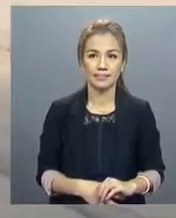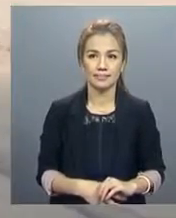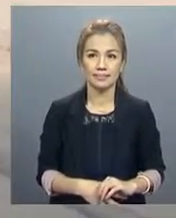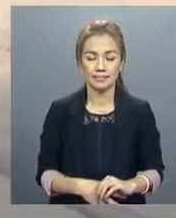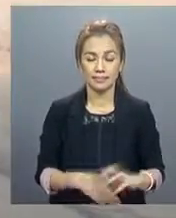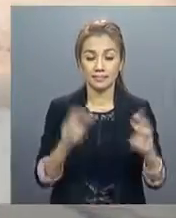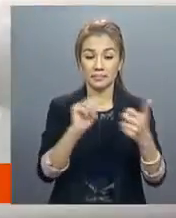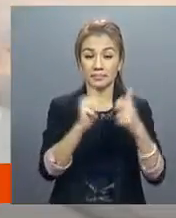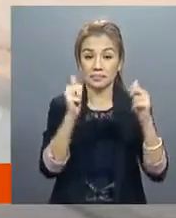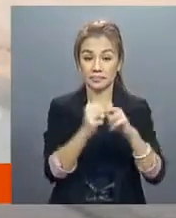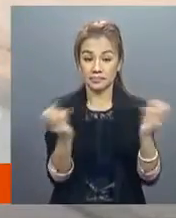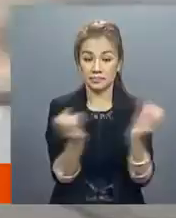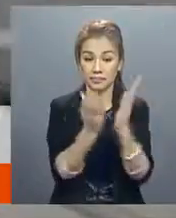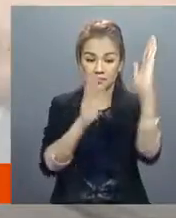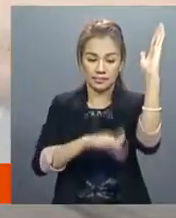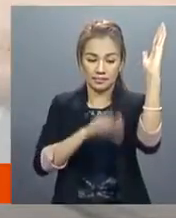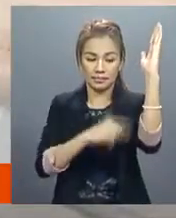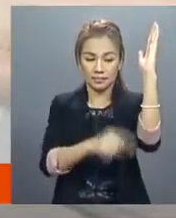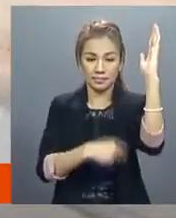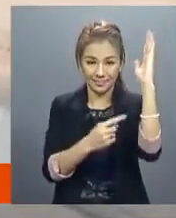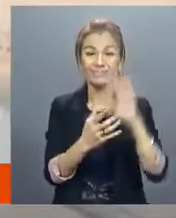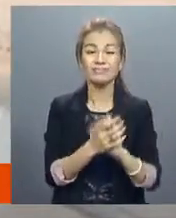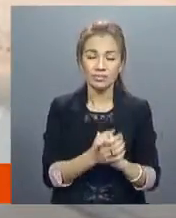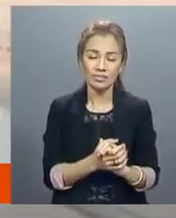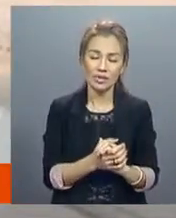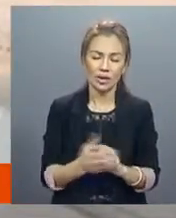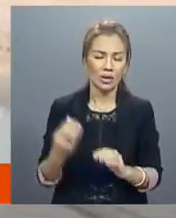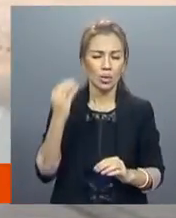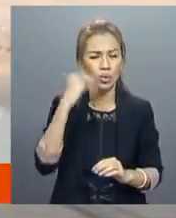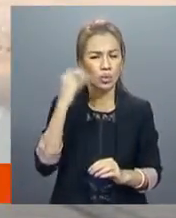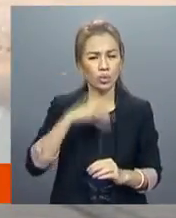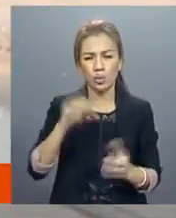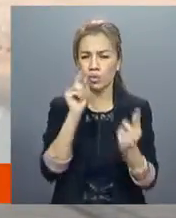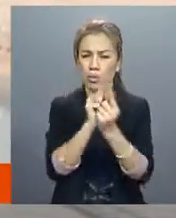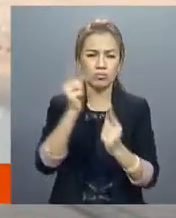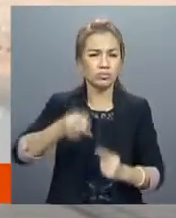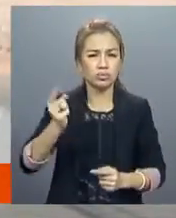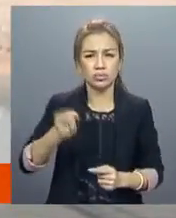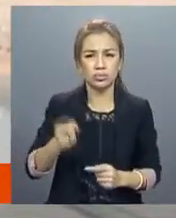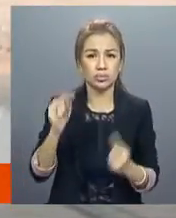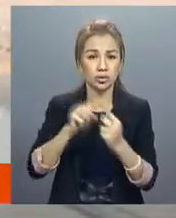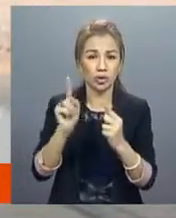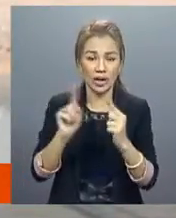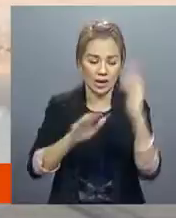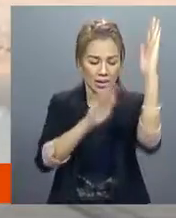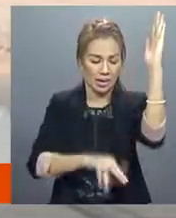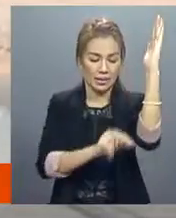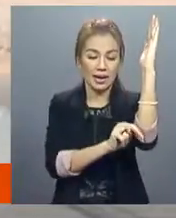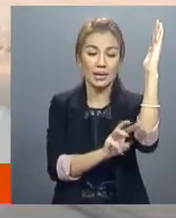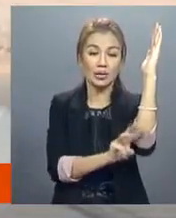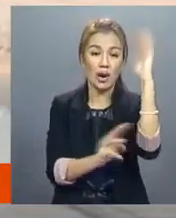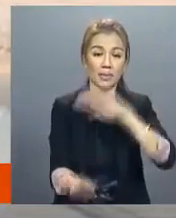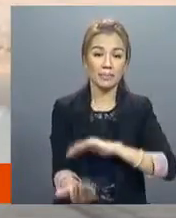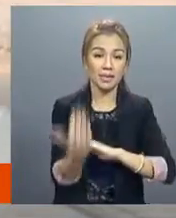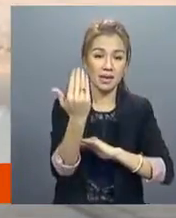เหตุความไม่สงบในพื้นที่จังหวัดชายแดนภาคใต้ยังคงเกิดขึ้นอย่างต่อเนื่องโดยเฉพาะในพื้นที่จังหวัดนราธิวาสเมื่อช่วงเช้า